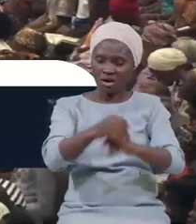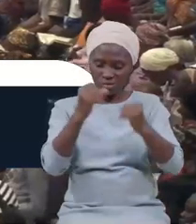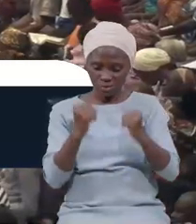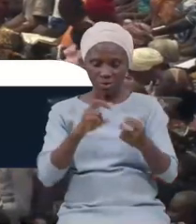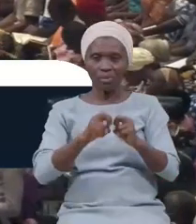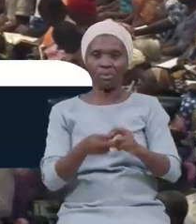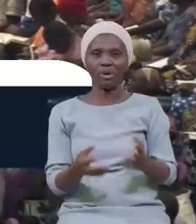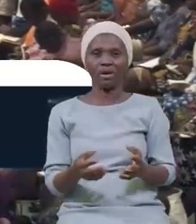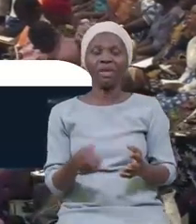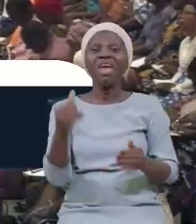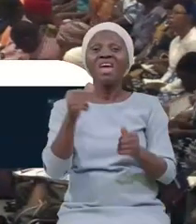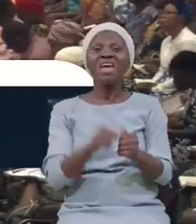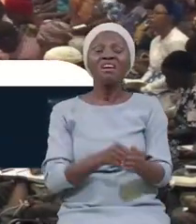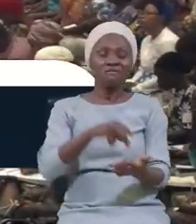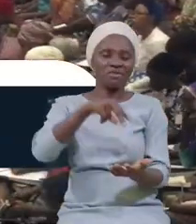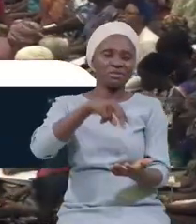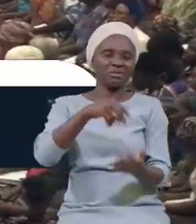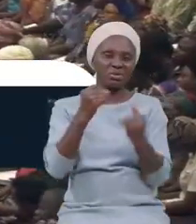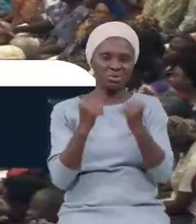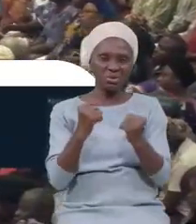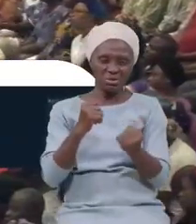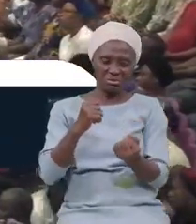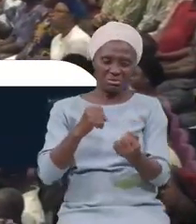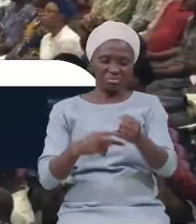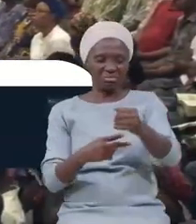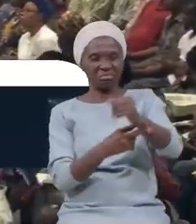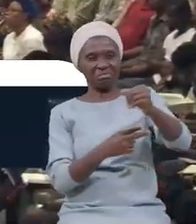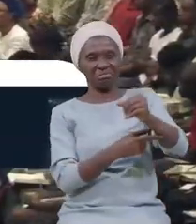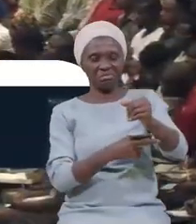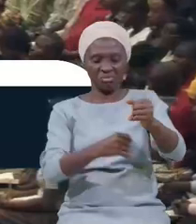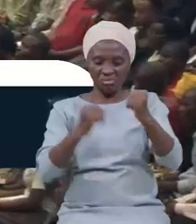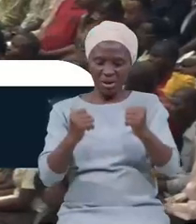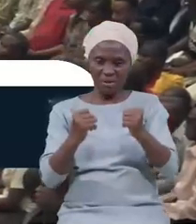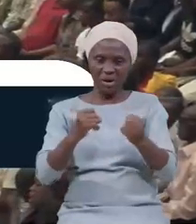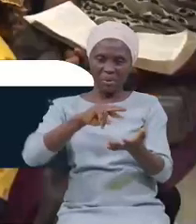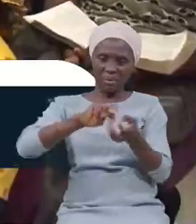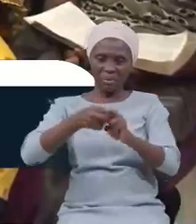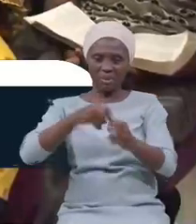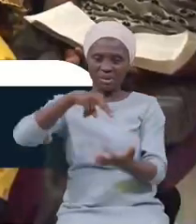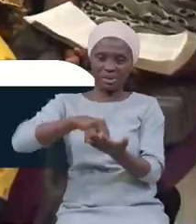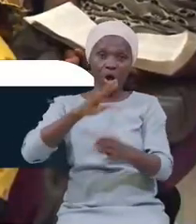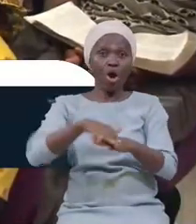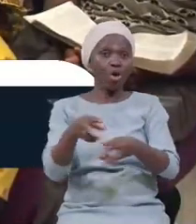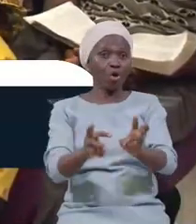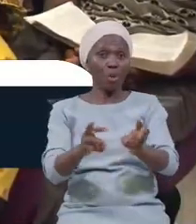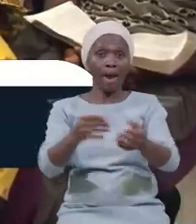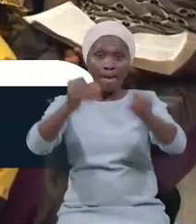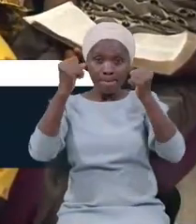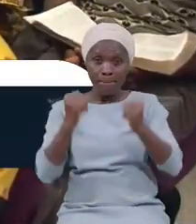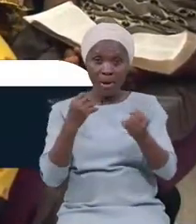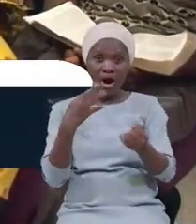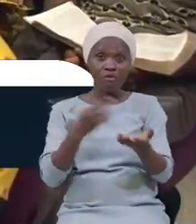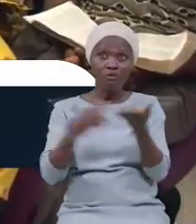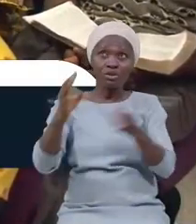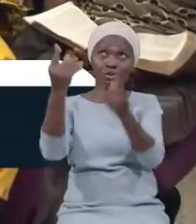Toute forteresse qui se tenait, qui se tient devant vous, la puissance du Saint-Esprit viendra sur votre vie. La